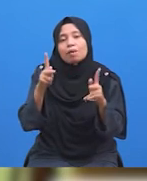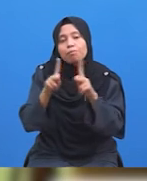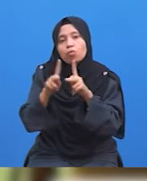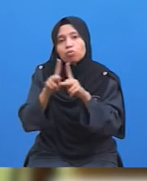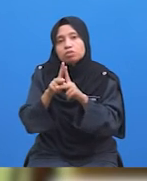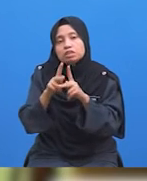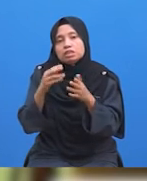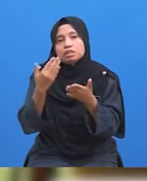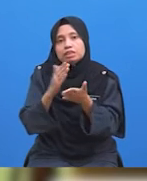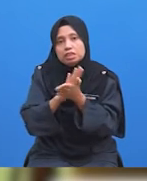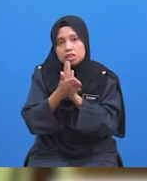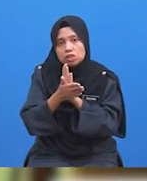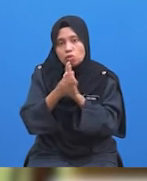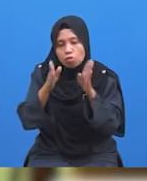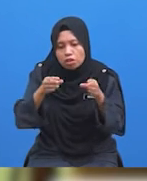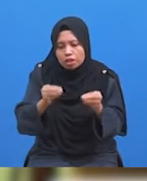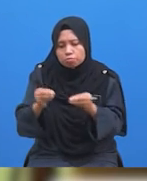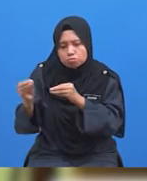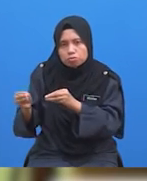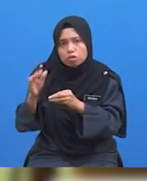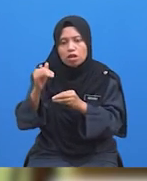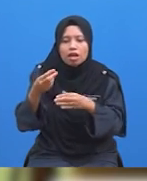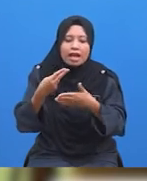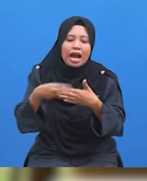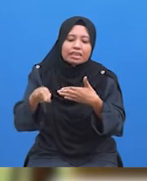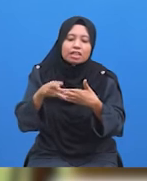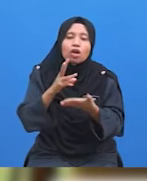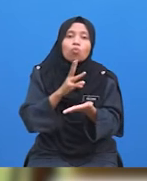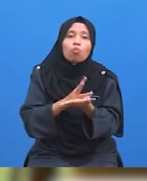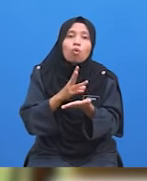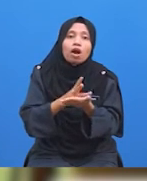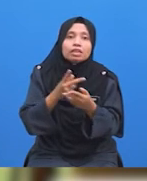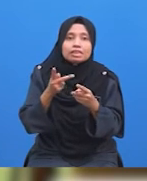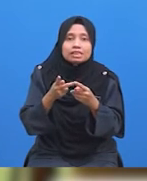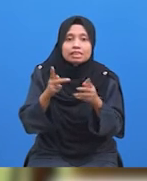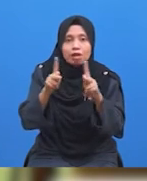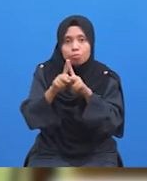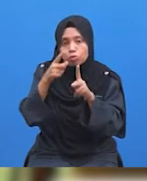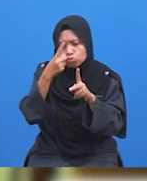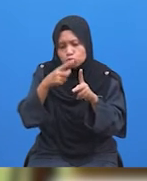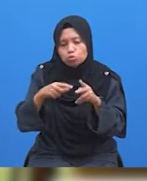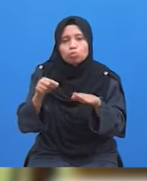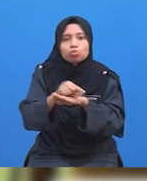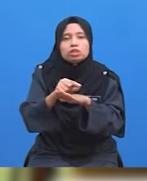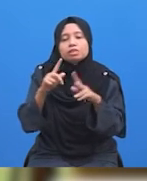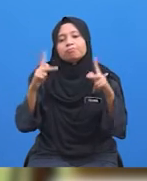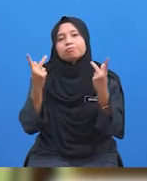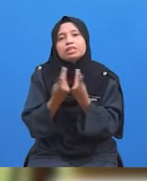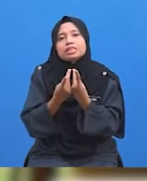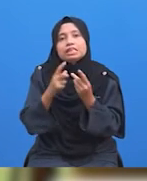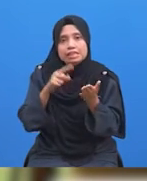penduduk yang berhijrah akan menghantar uang ke kampung bagi kegunaan keluarga mereka